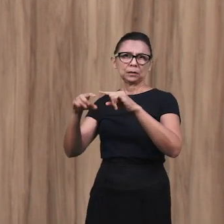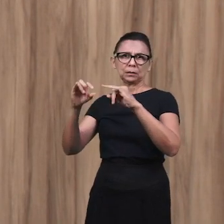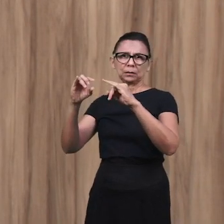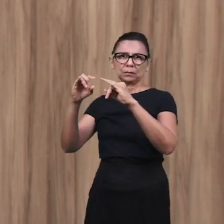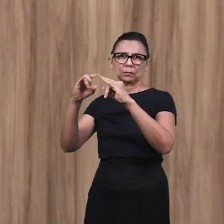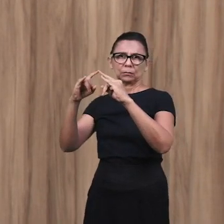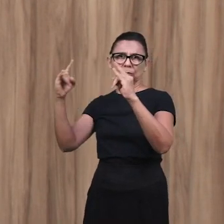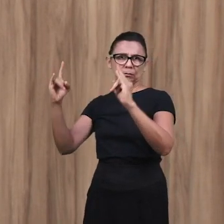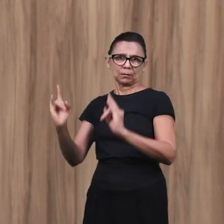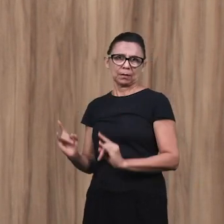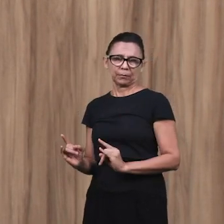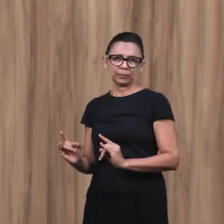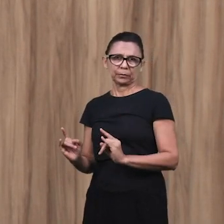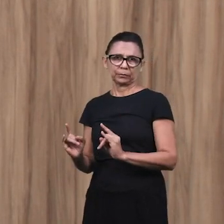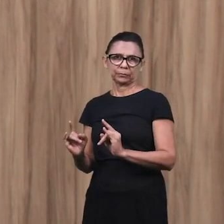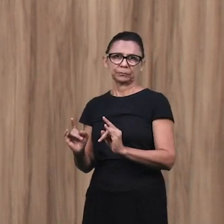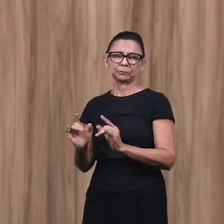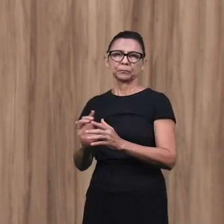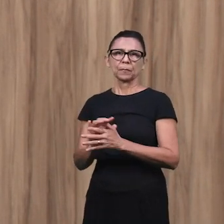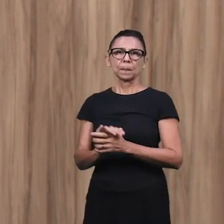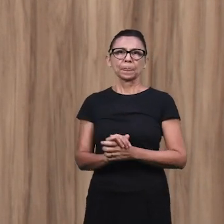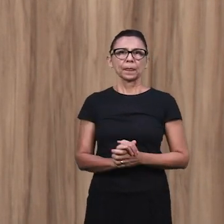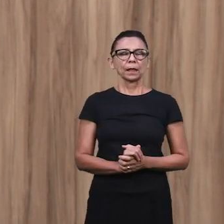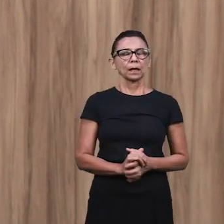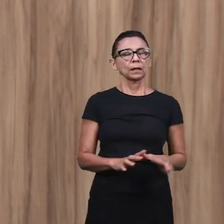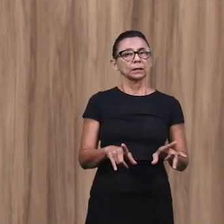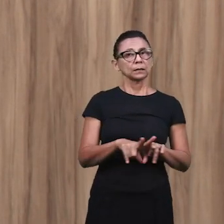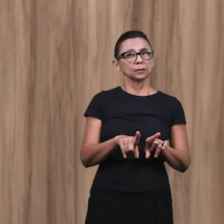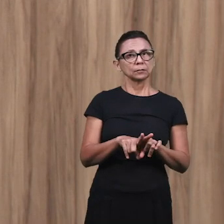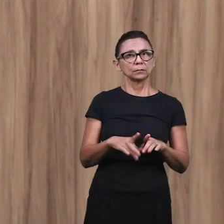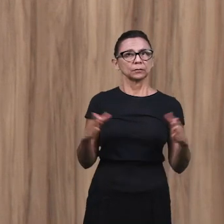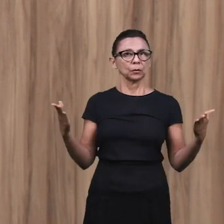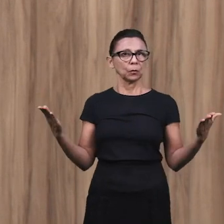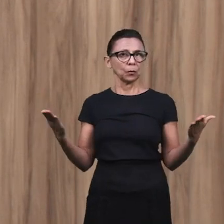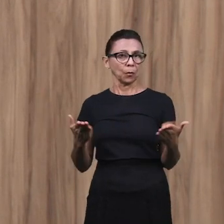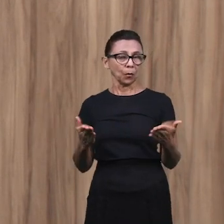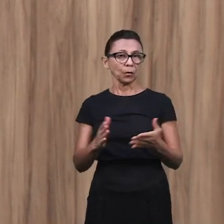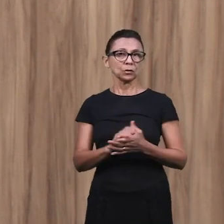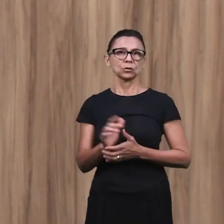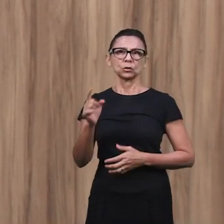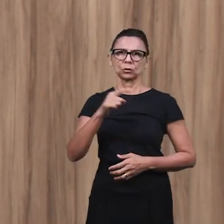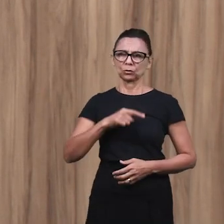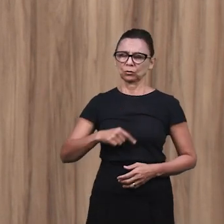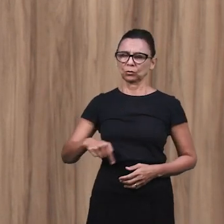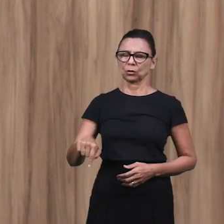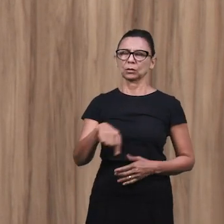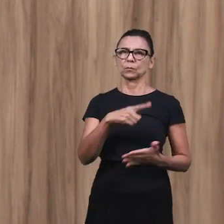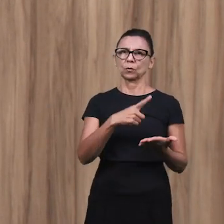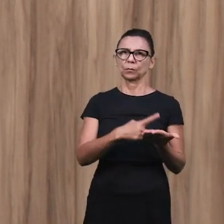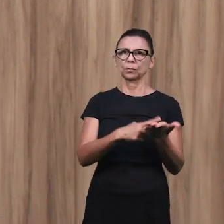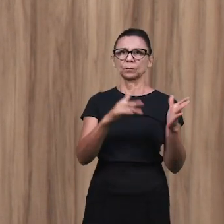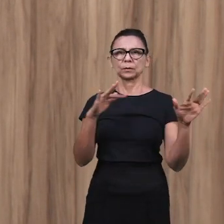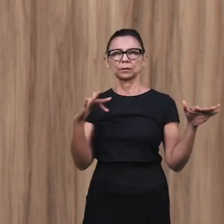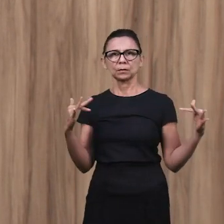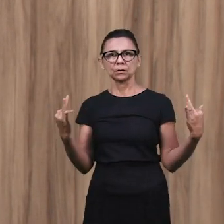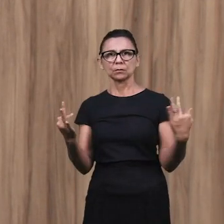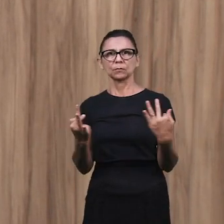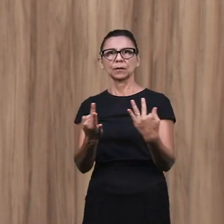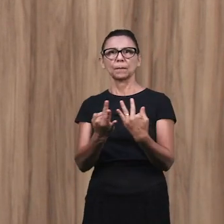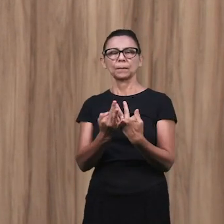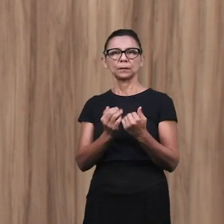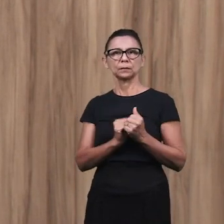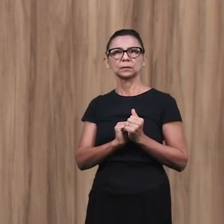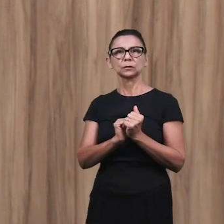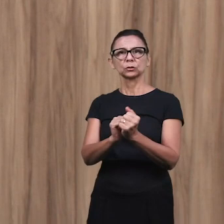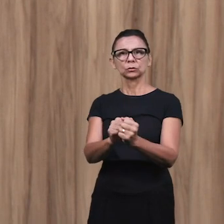au début de cette nouvelle année, le Seigneur nous invite, parents, à reconstruire